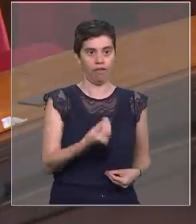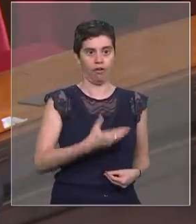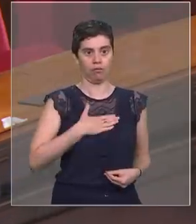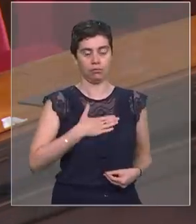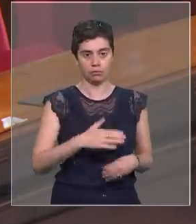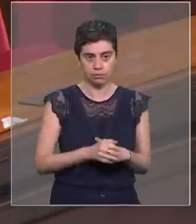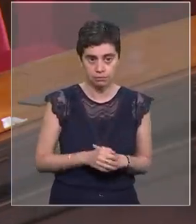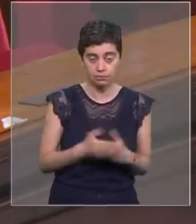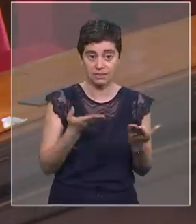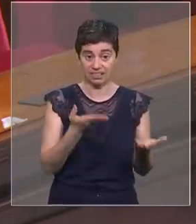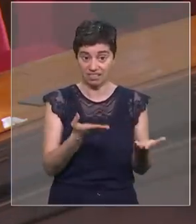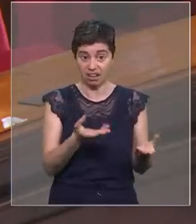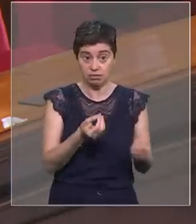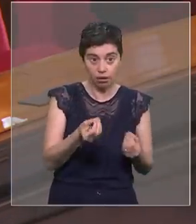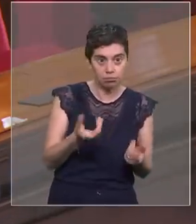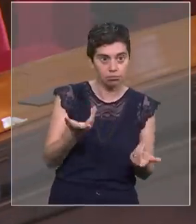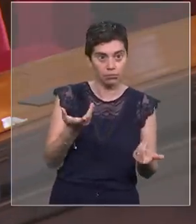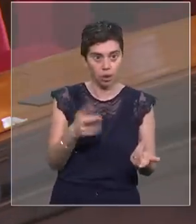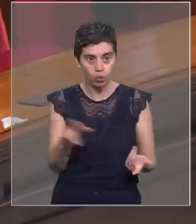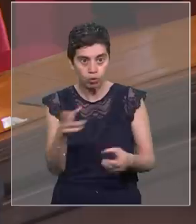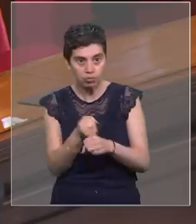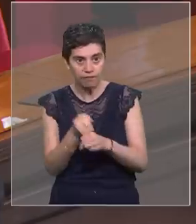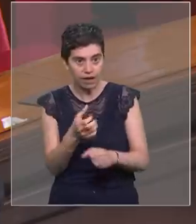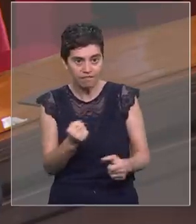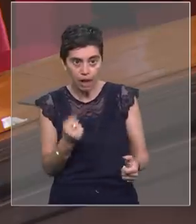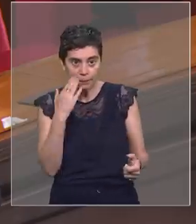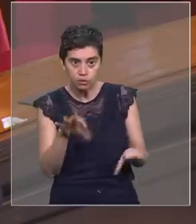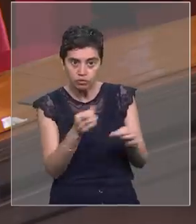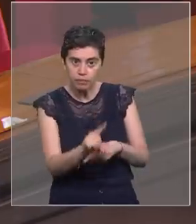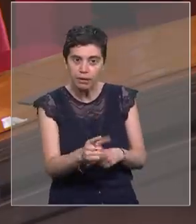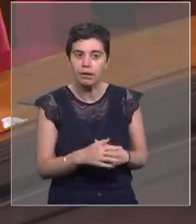frein majeur à l'emploi et c'est un sujet qui est au carrefour